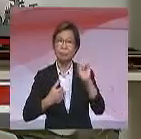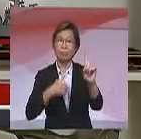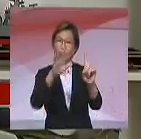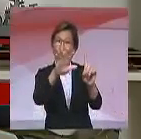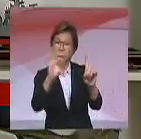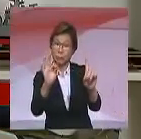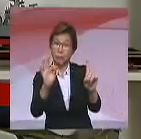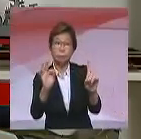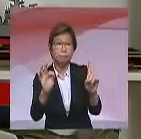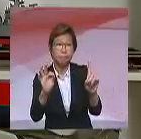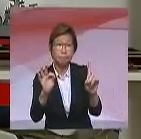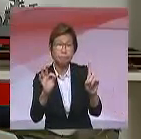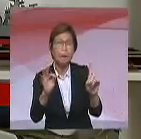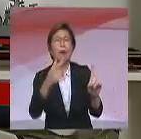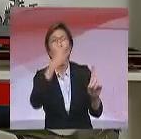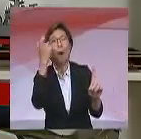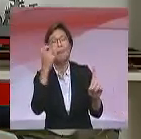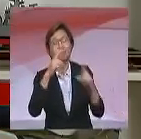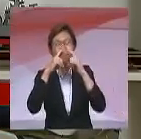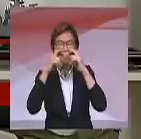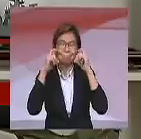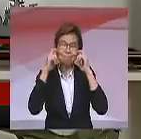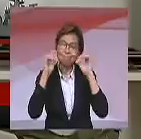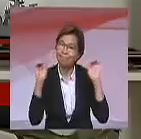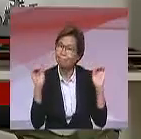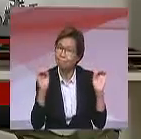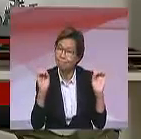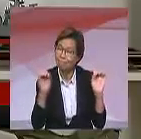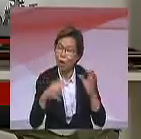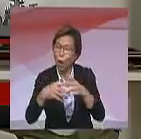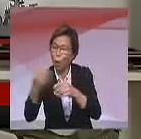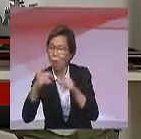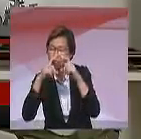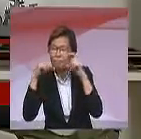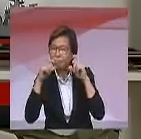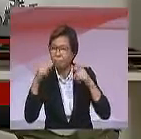159 kerana tidak memakai pelitup muka di tempat awam,